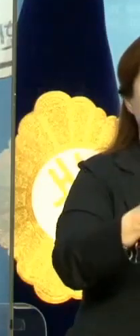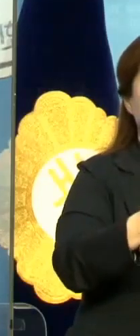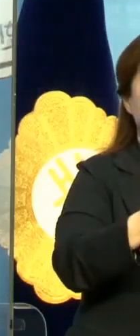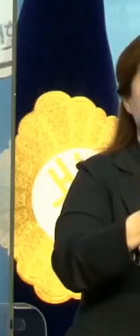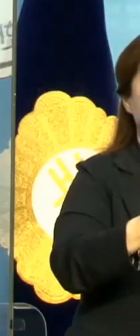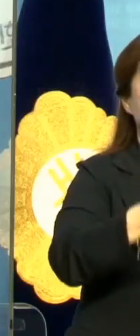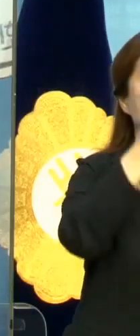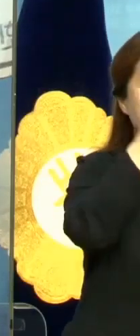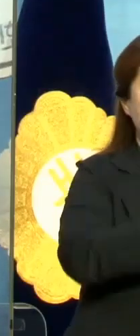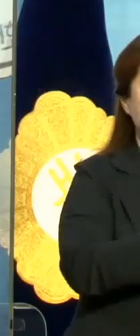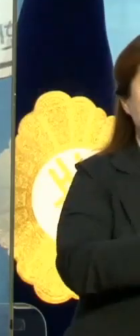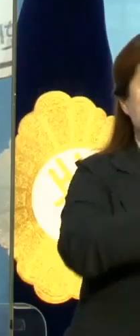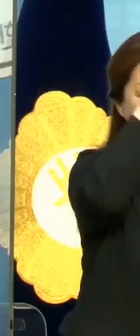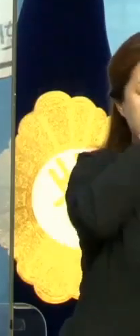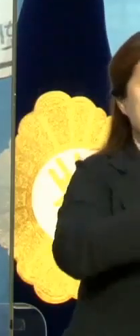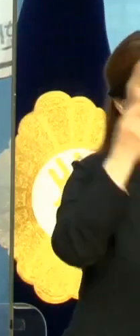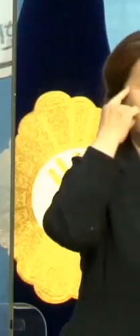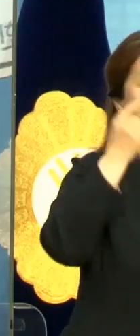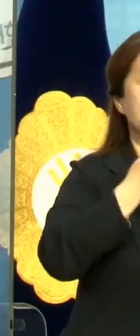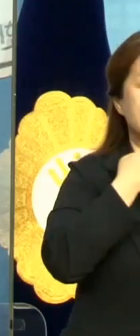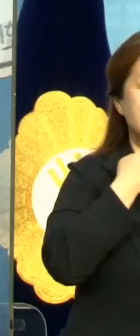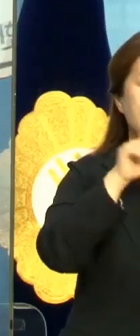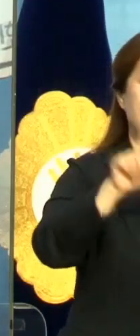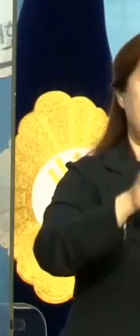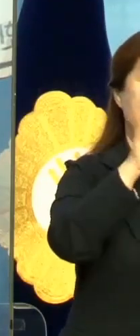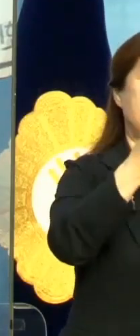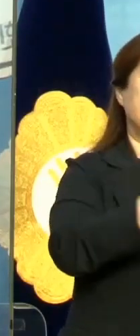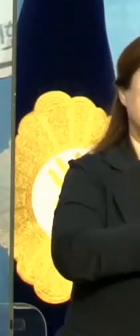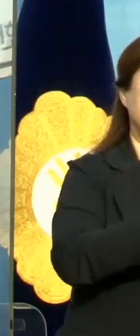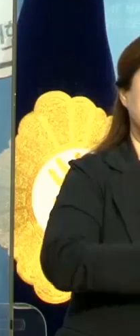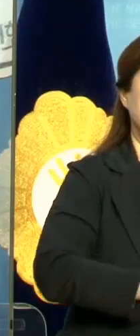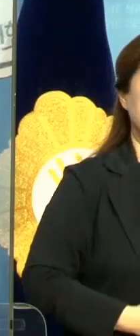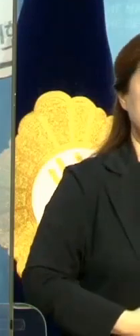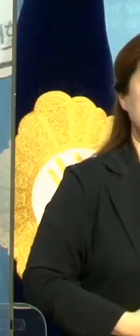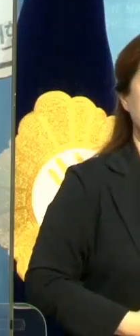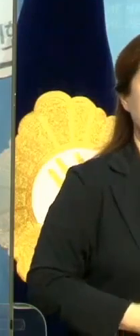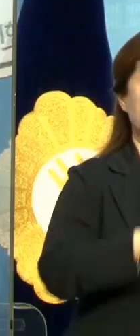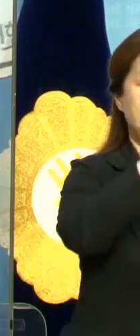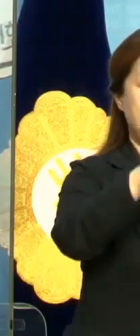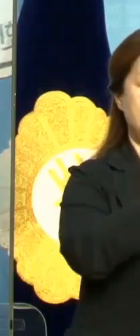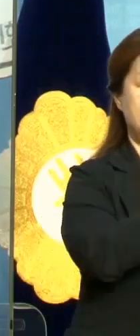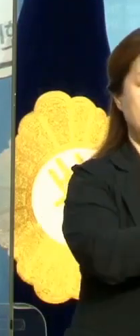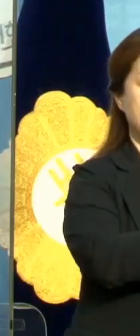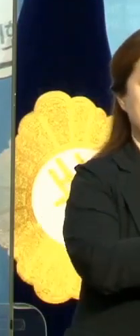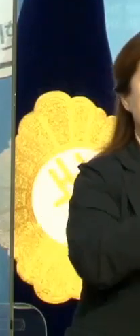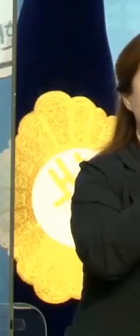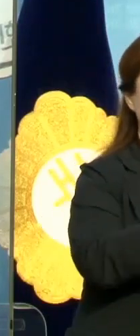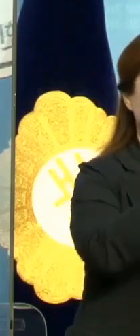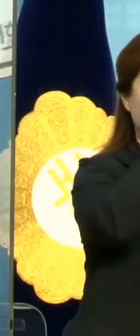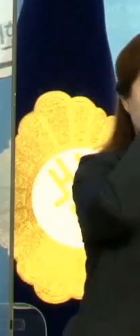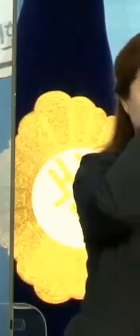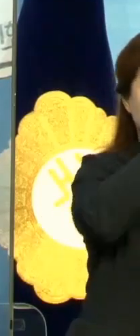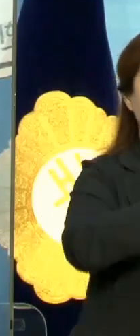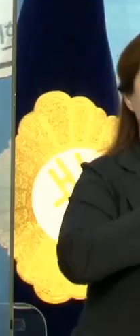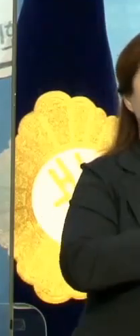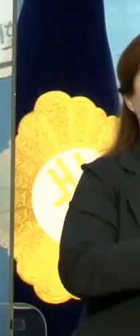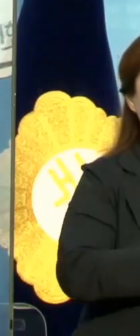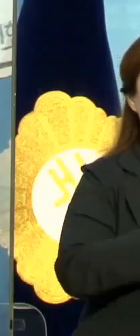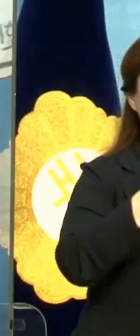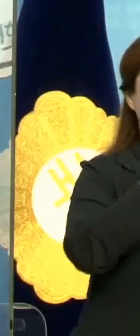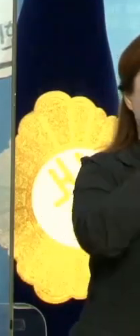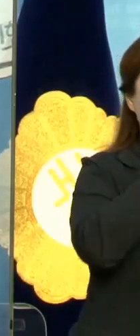드리지 않았다는 점이 개탄스럽다 입니다 박 큰 의원도 헌법을 준수하고 국가의